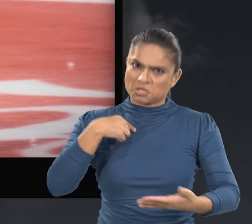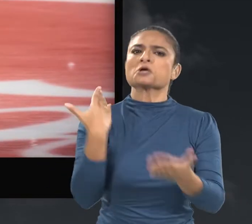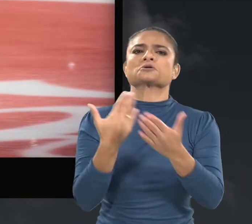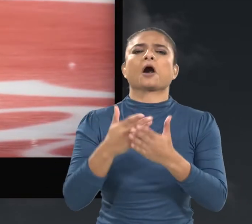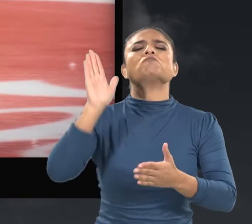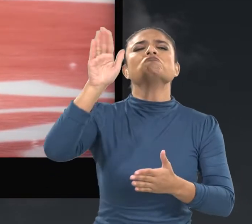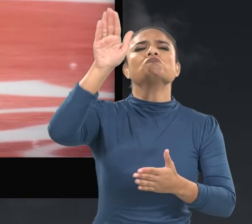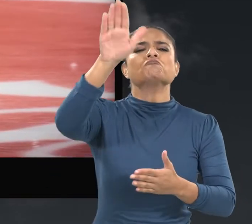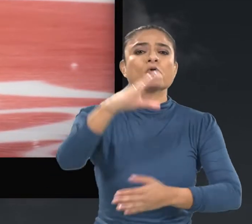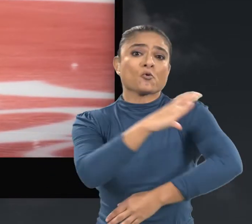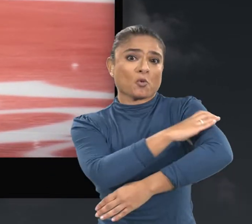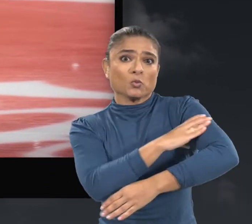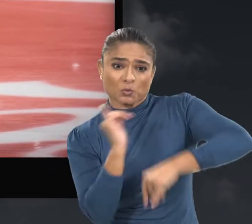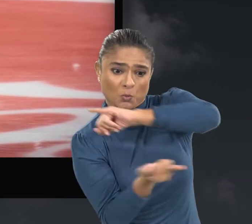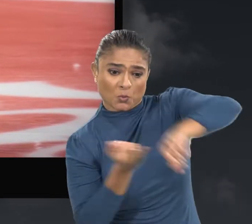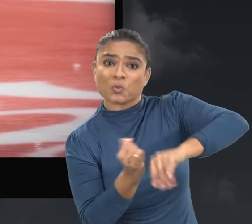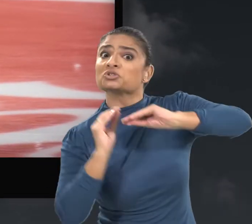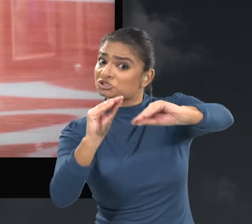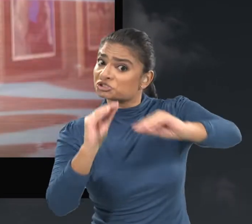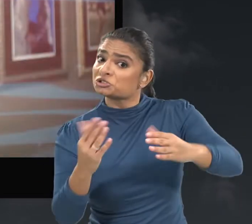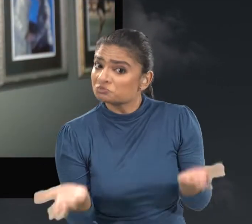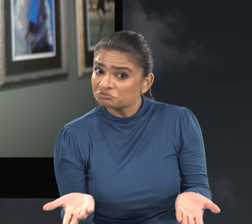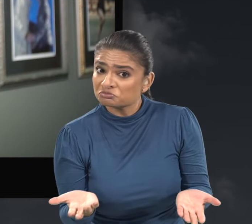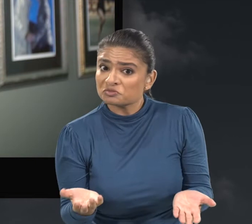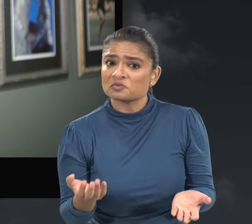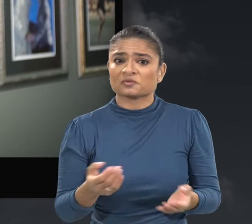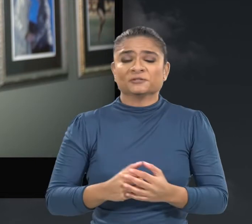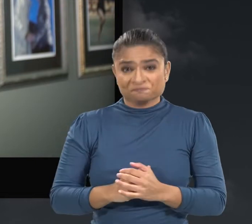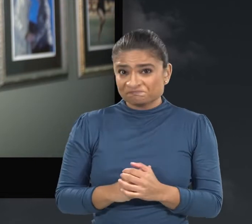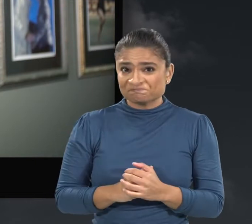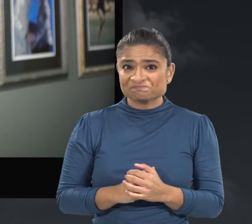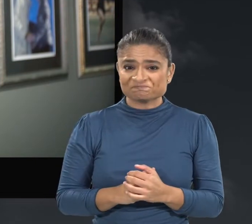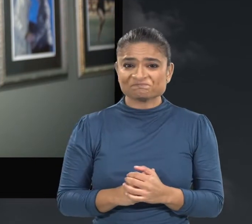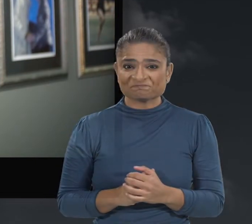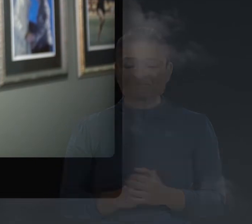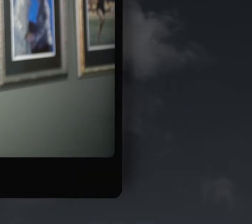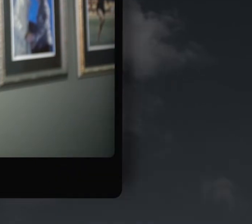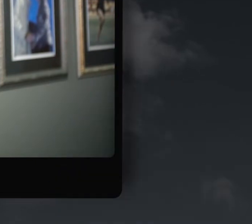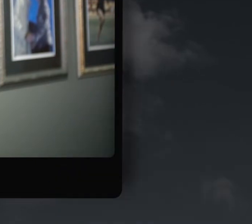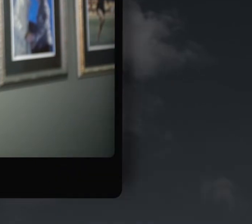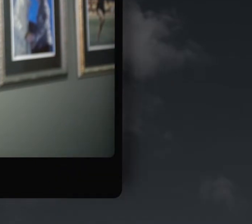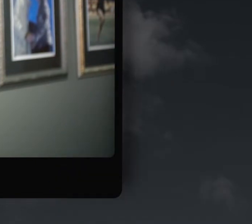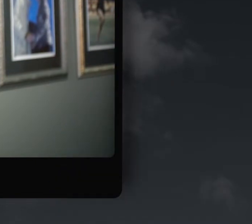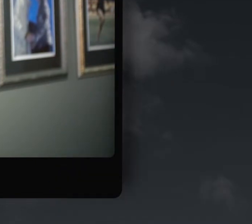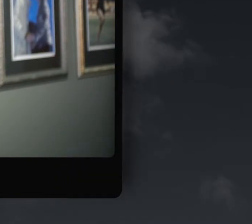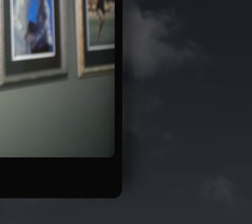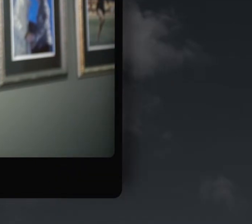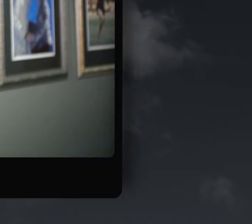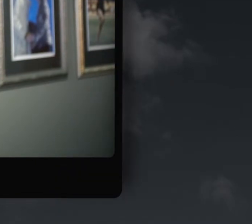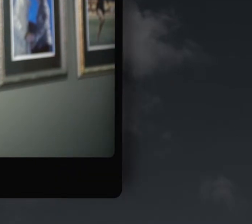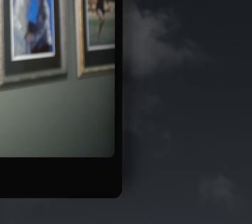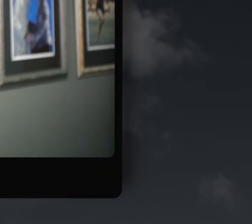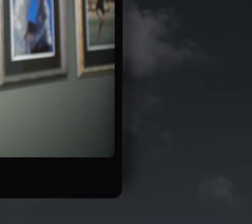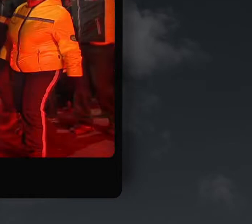or lena one of the day khono nkeng ke coach ba bang so that ke tlo ba